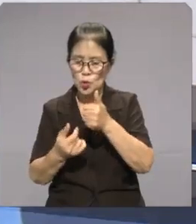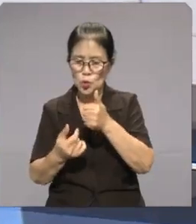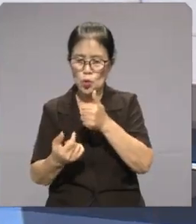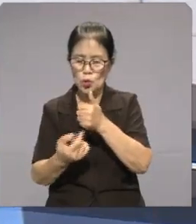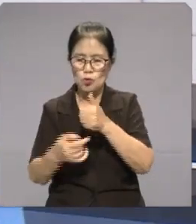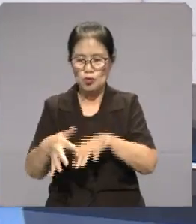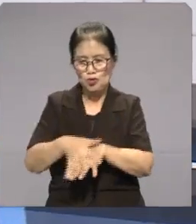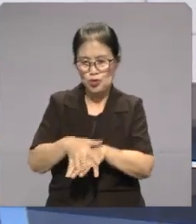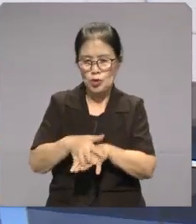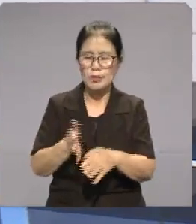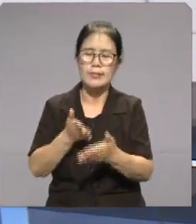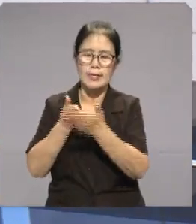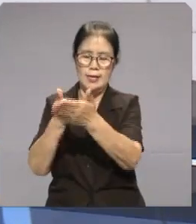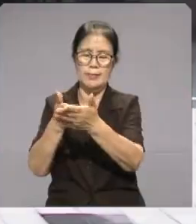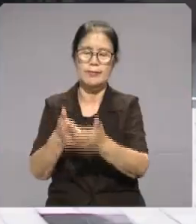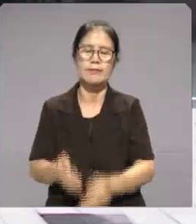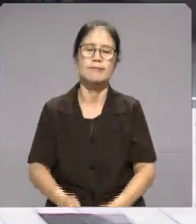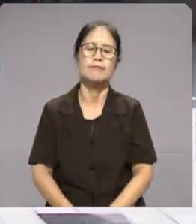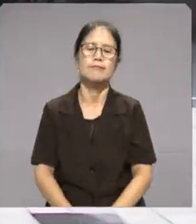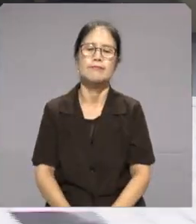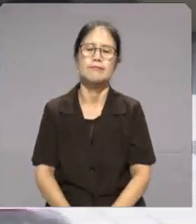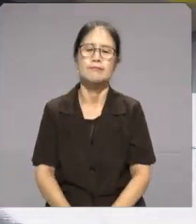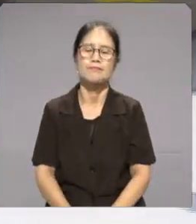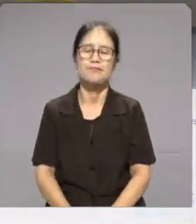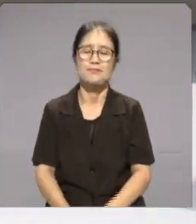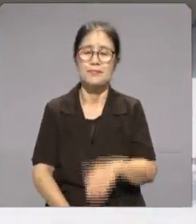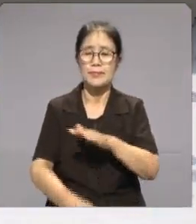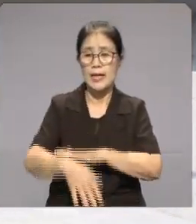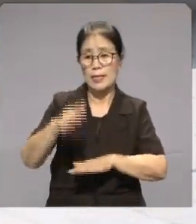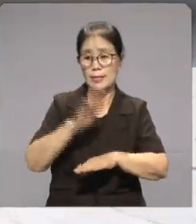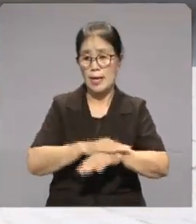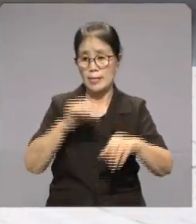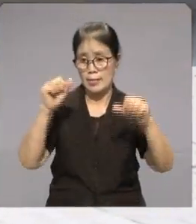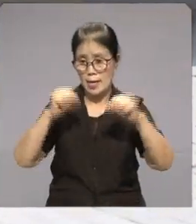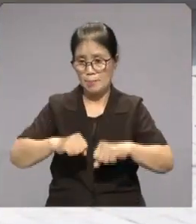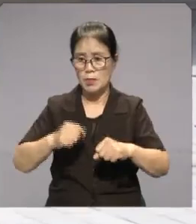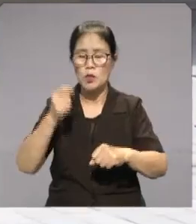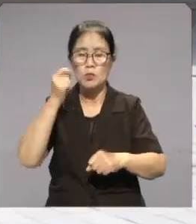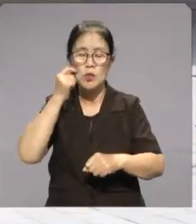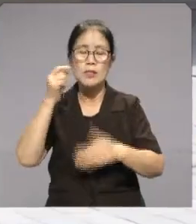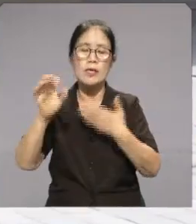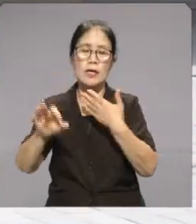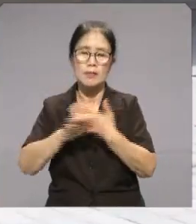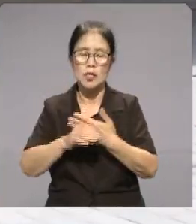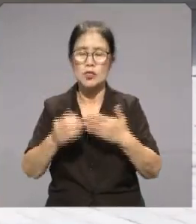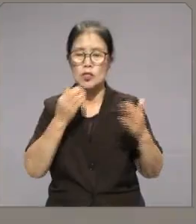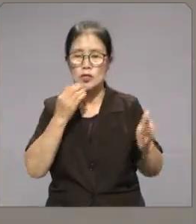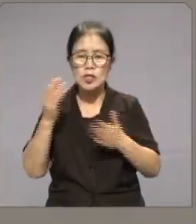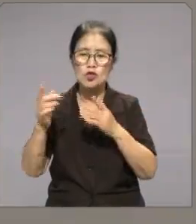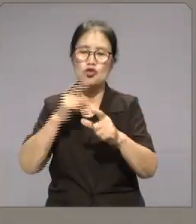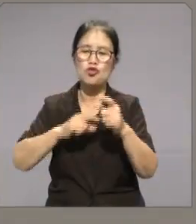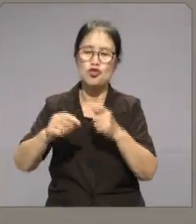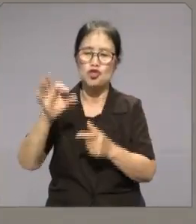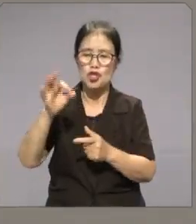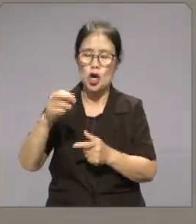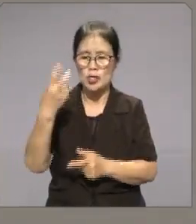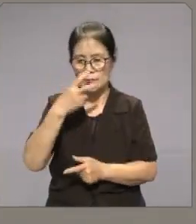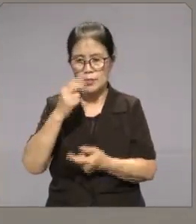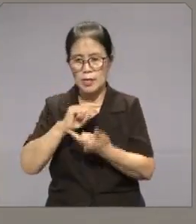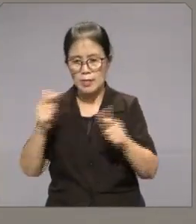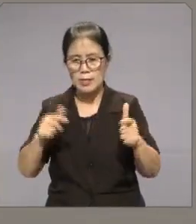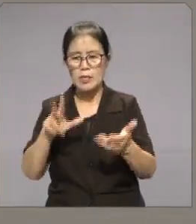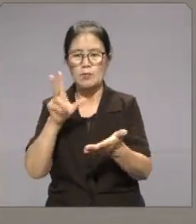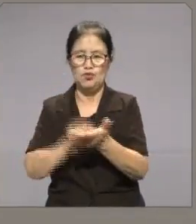구성을 제한한 상황 양당이 합의점을 찾지 못할 경우 경기도 추격한 심사 등에